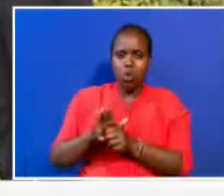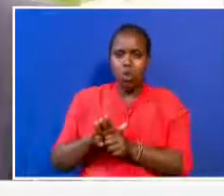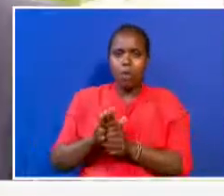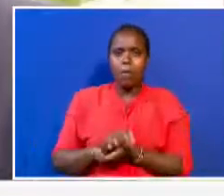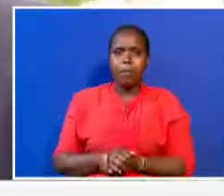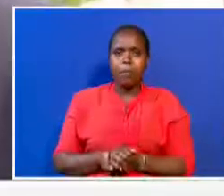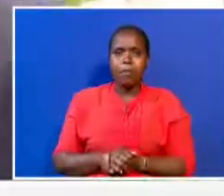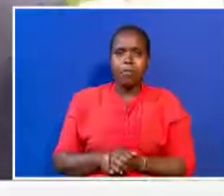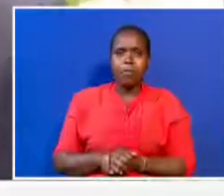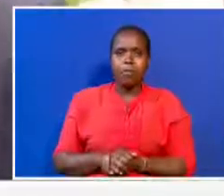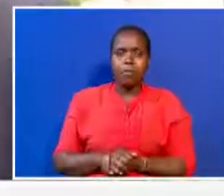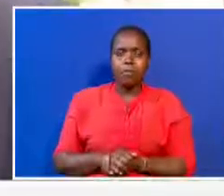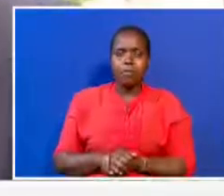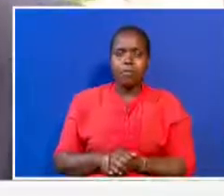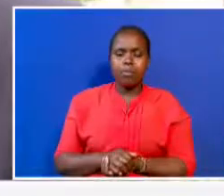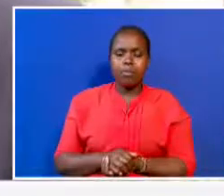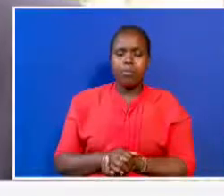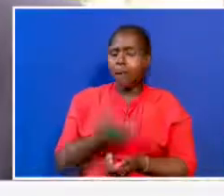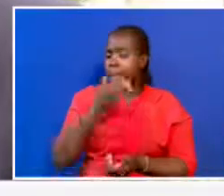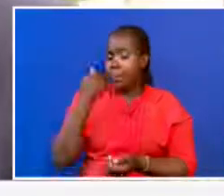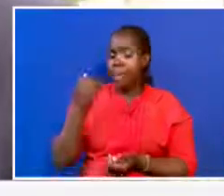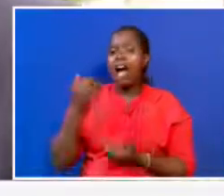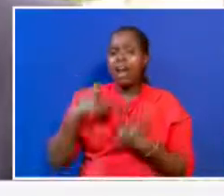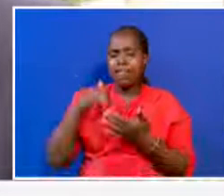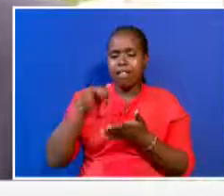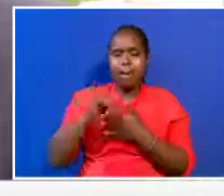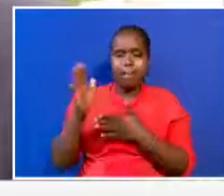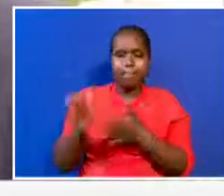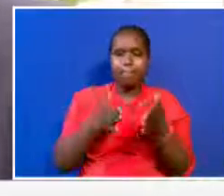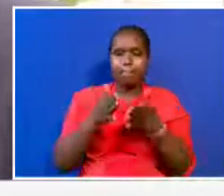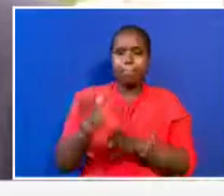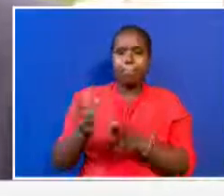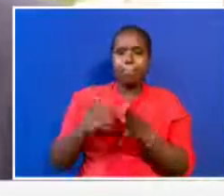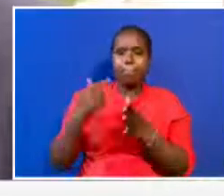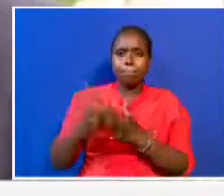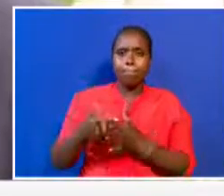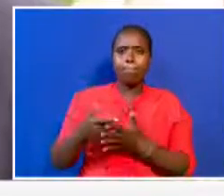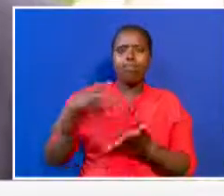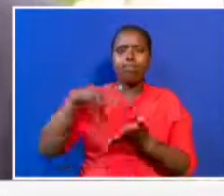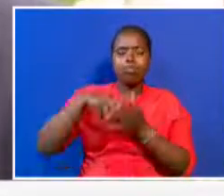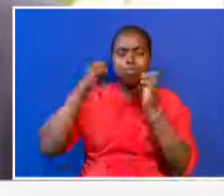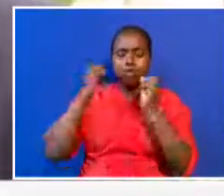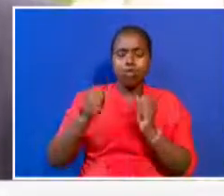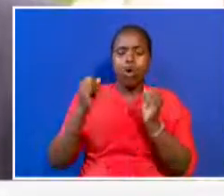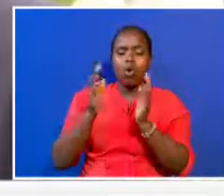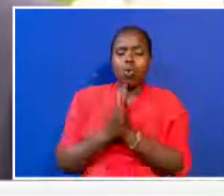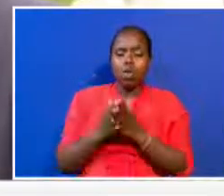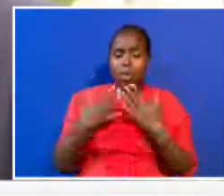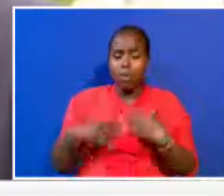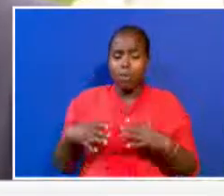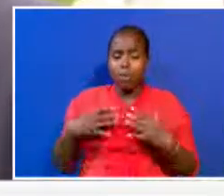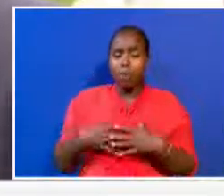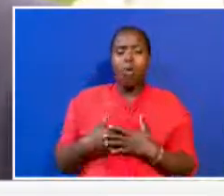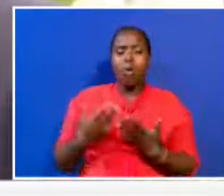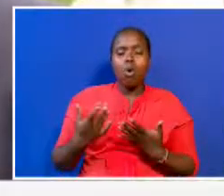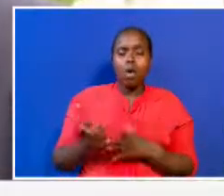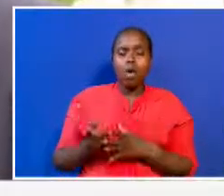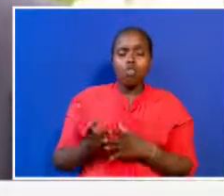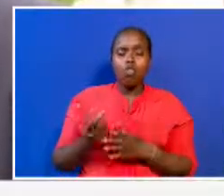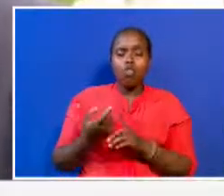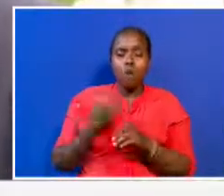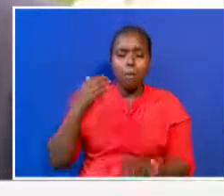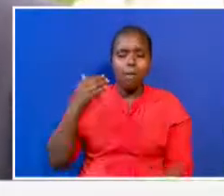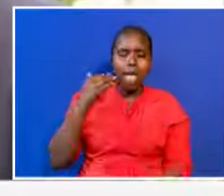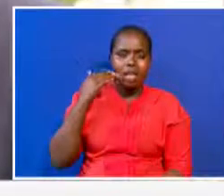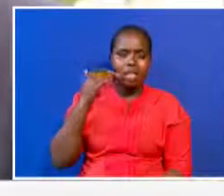maambukizi. Wachukue nafasi hii ili waweze kusimama na watu wa eneo hili la magharibi na mkoa wa